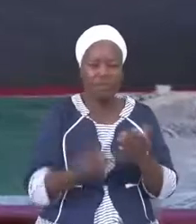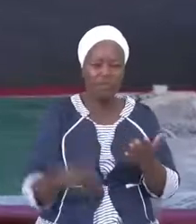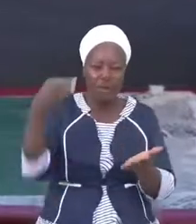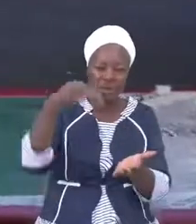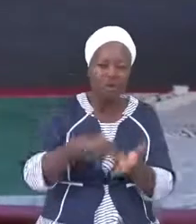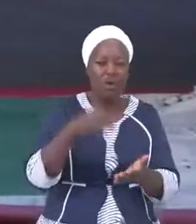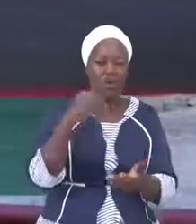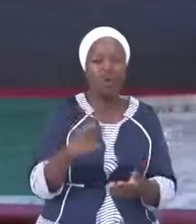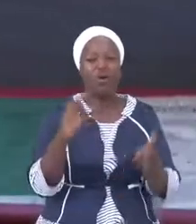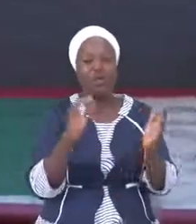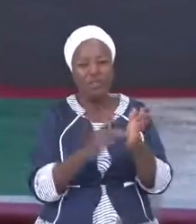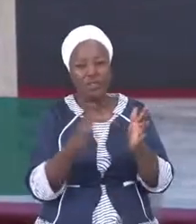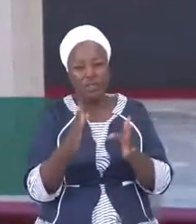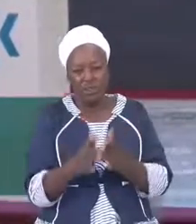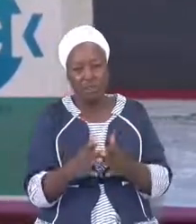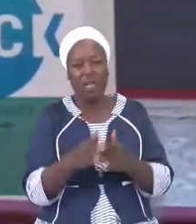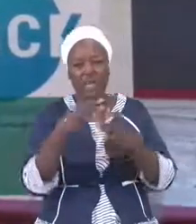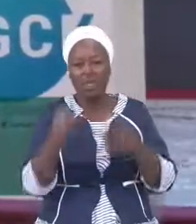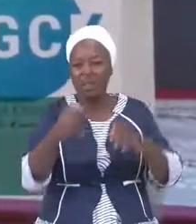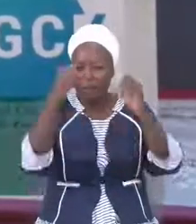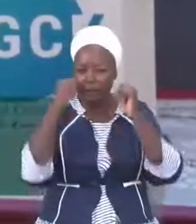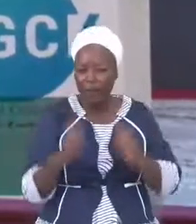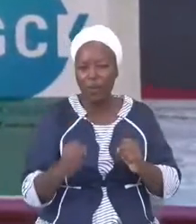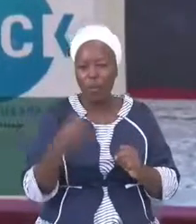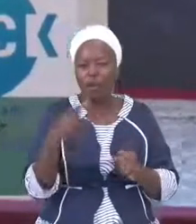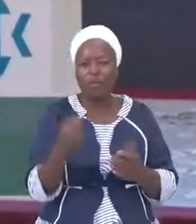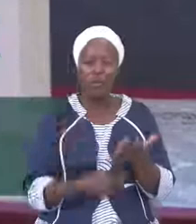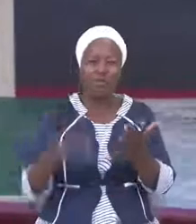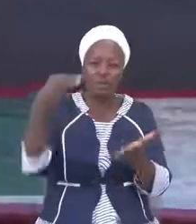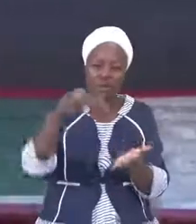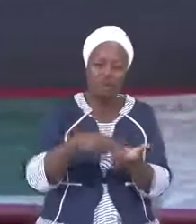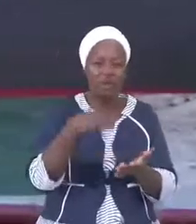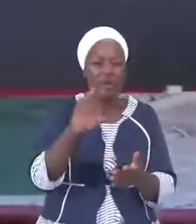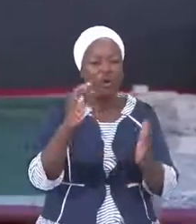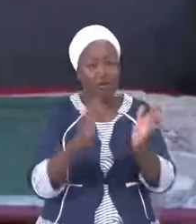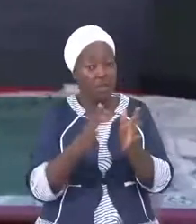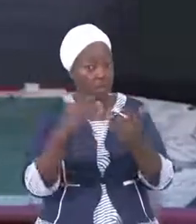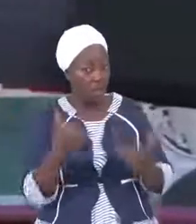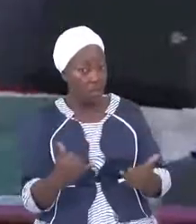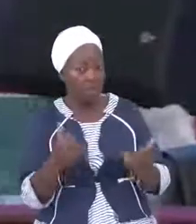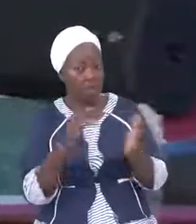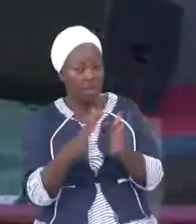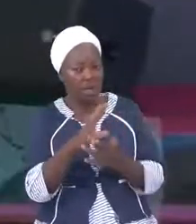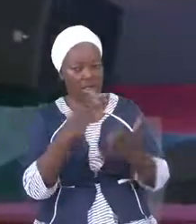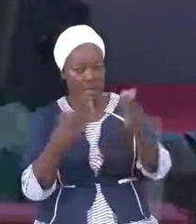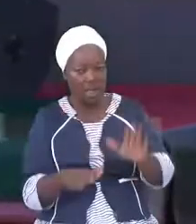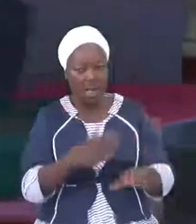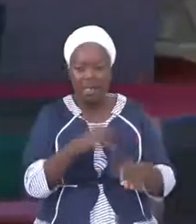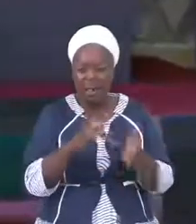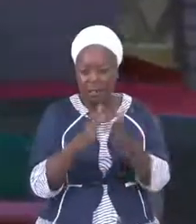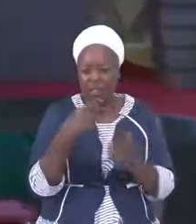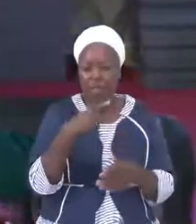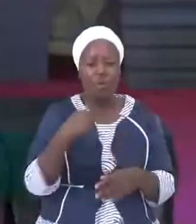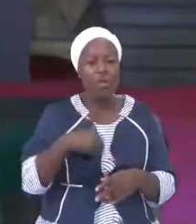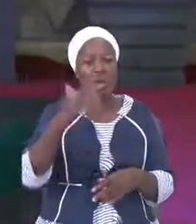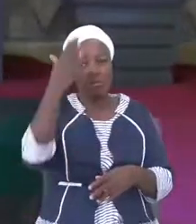C'est la puissance de la résurrection de Jésus. la puissance de la résurrection de Jésus-Christ. Christ